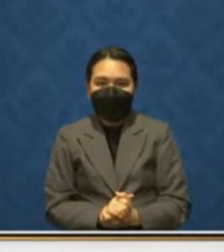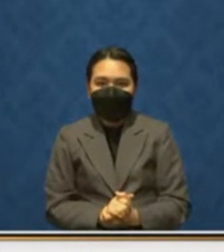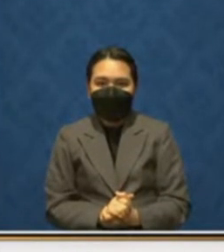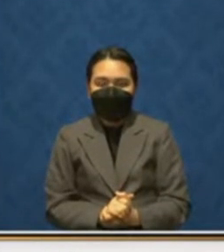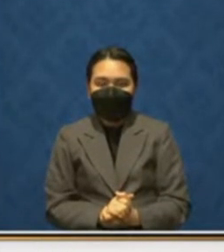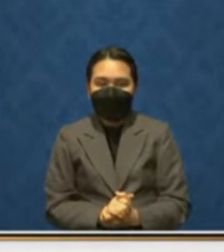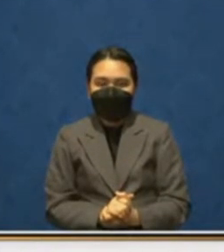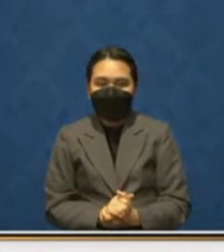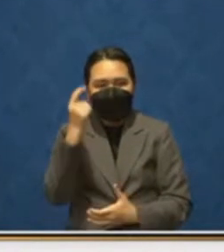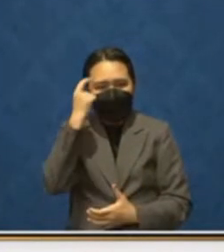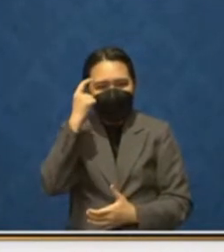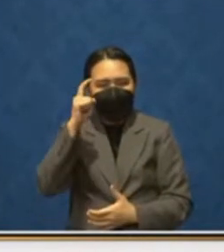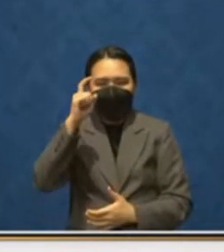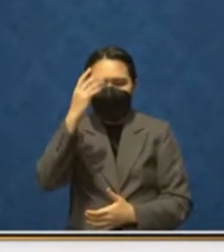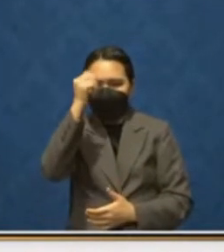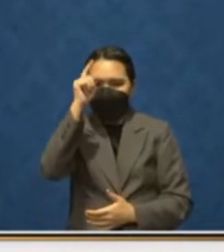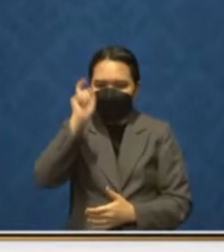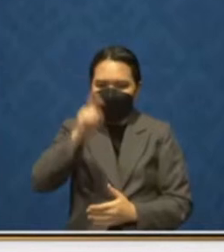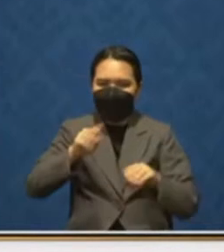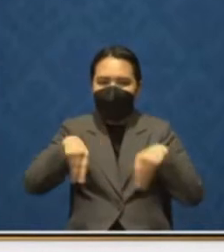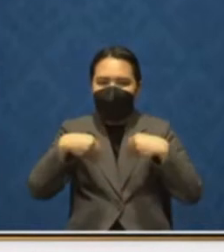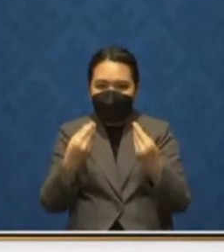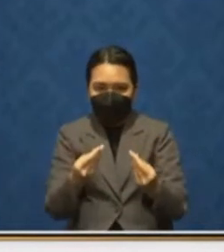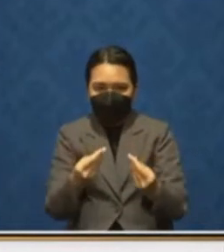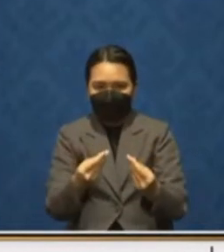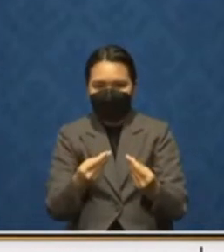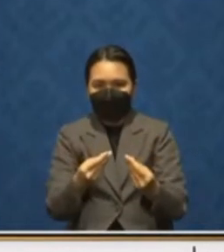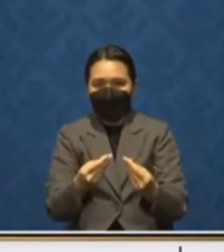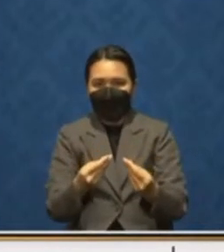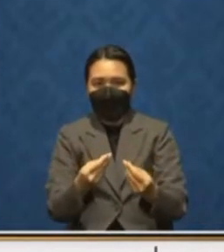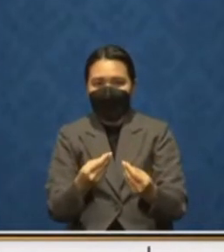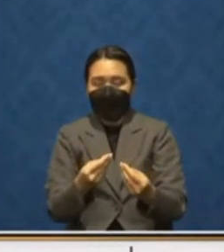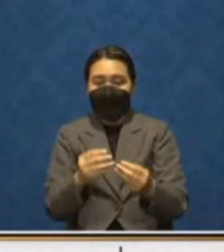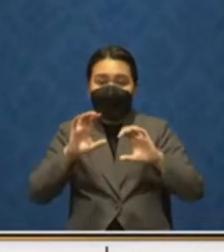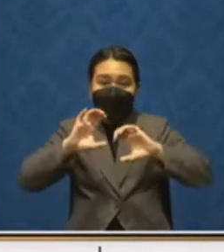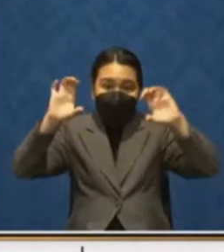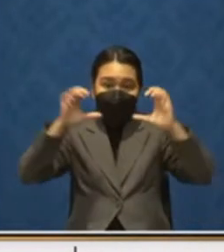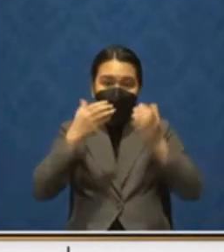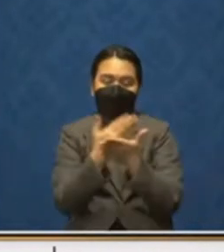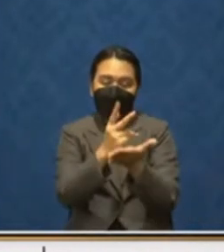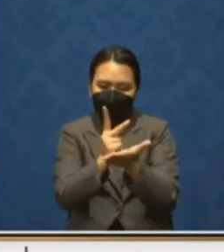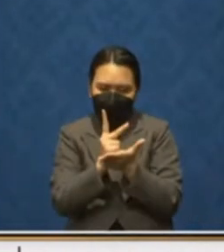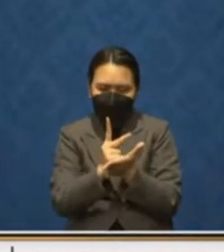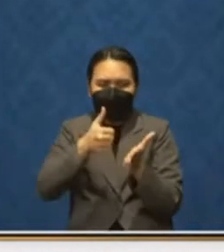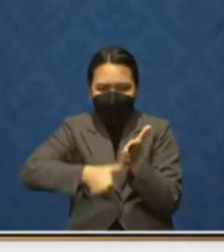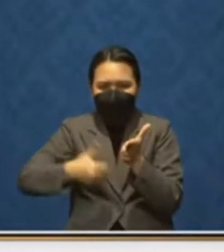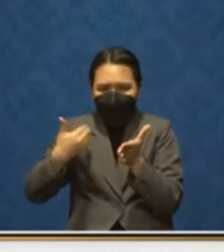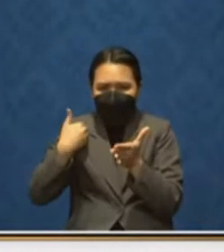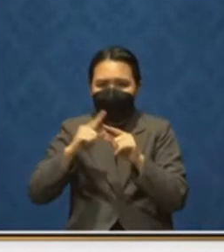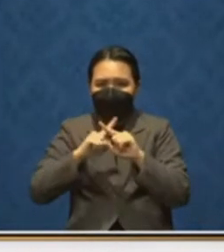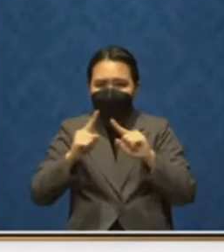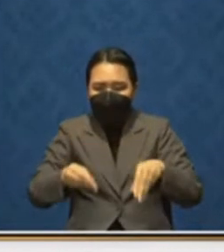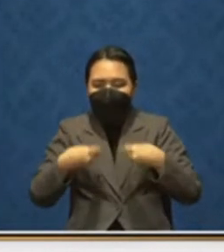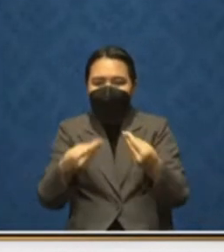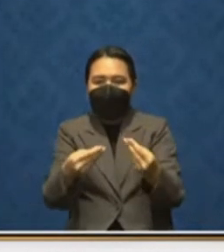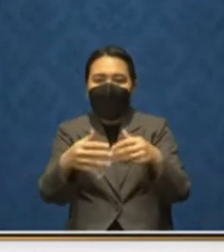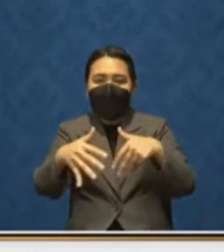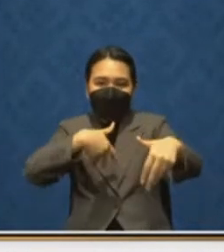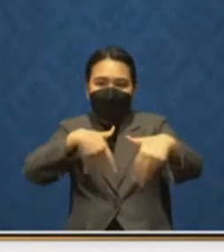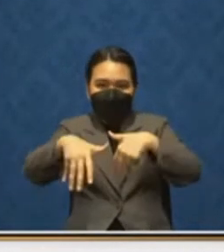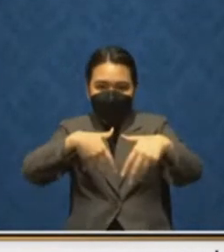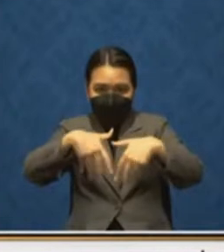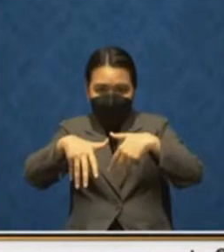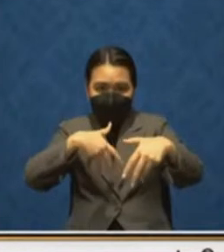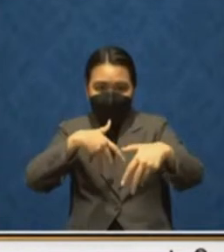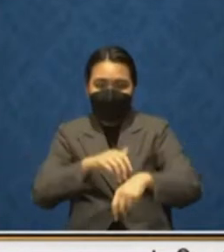อ่าโครงการเอาเงินกู้ของรัฐบาลนะต้องที่ยังไปนี่อยู่ไปแจกจ่ายให้กับพี่น้องประชาชนนะครับ